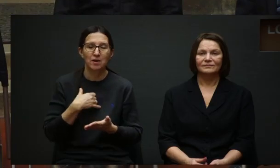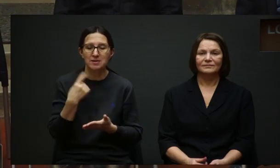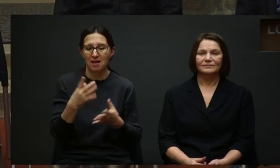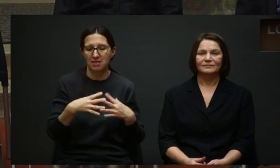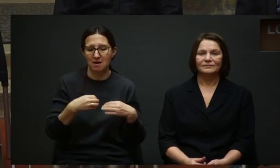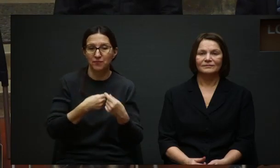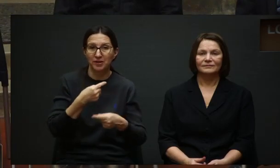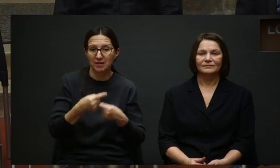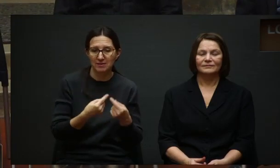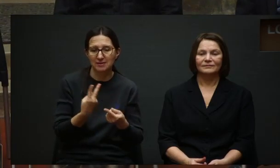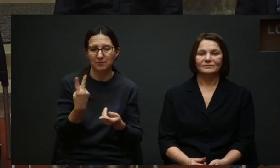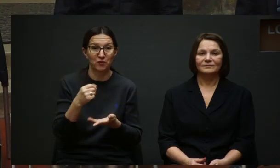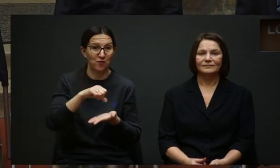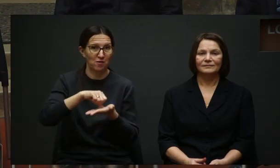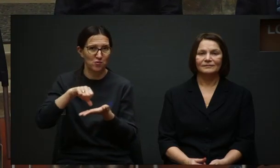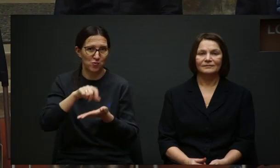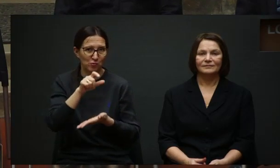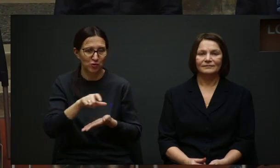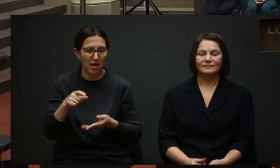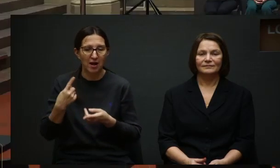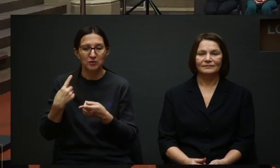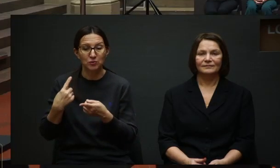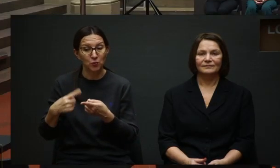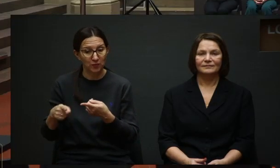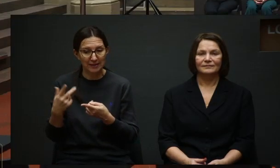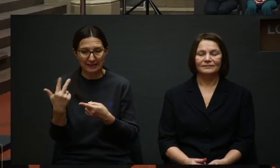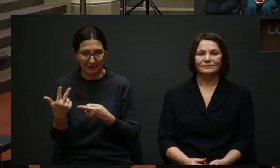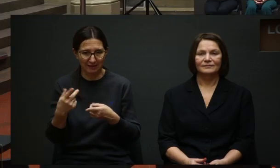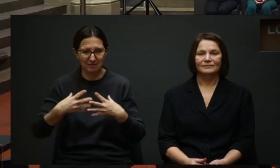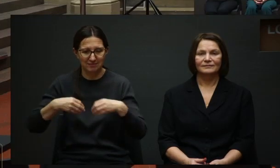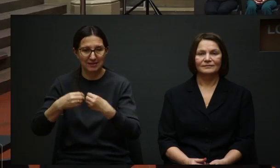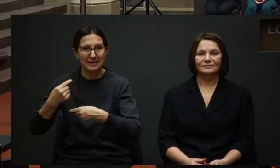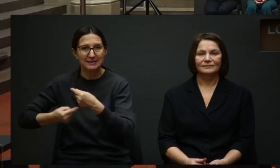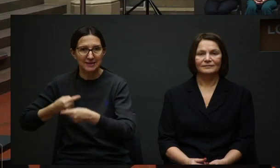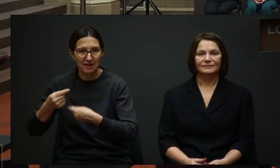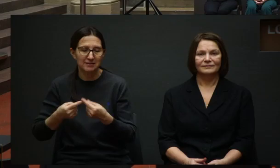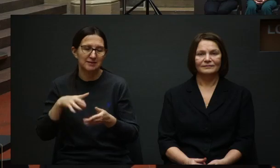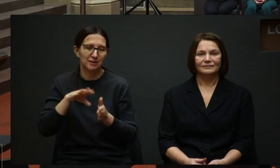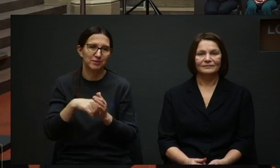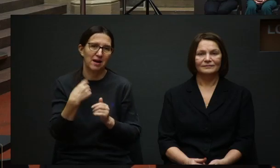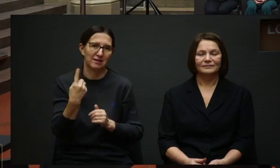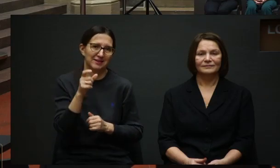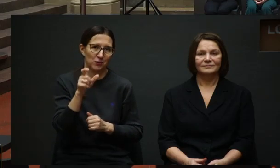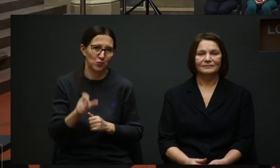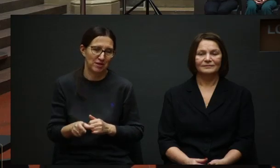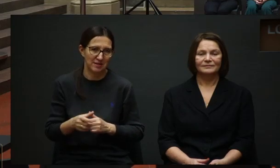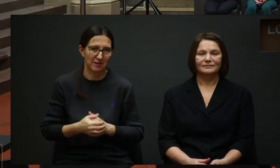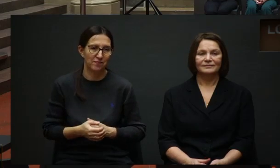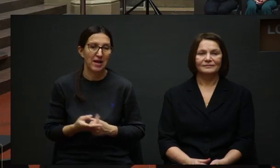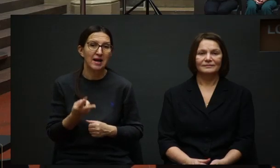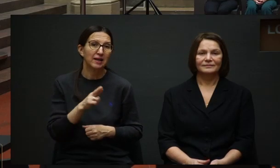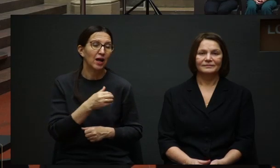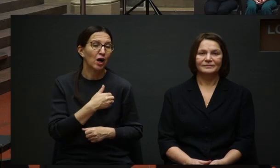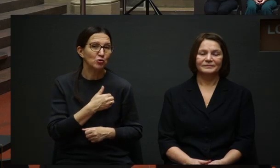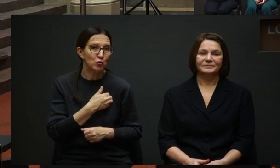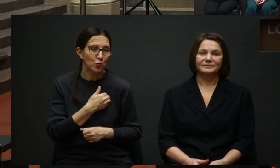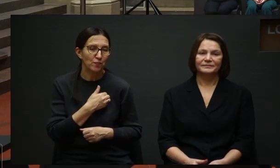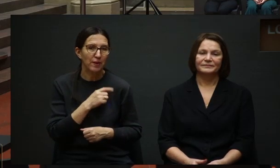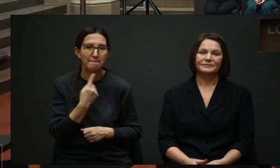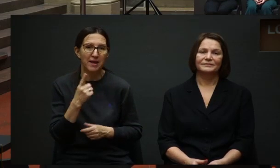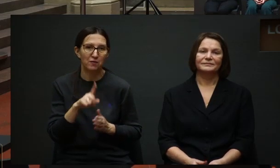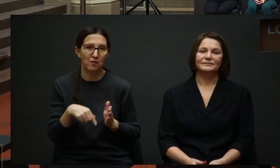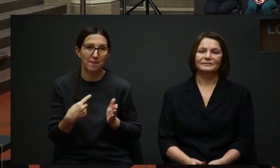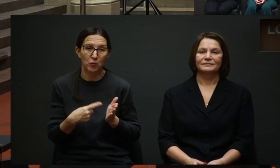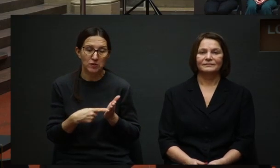династия представлена двумя участниками, а три другие представлены одним участником. Я хочу первый